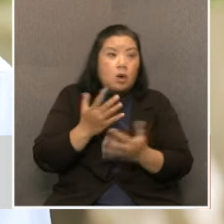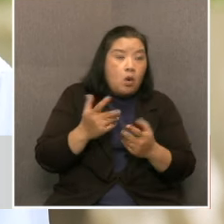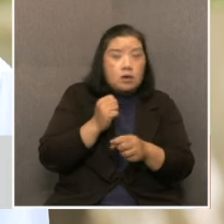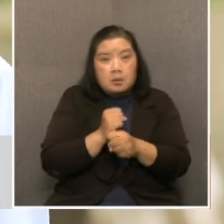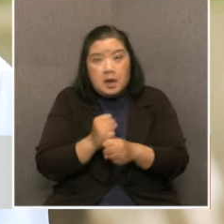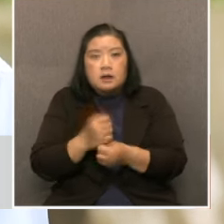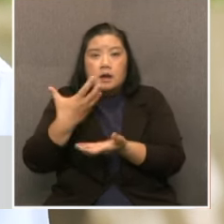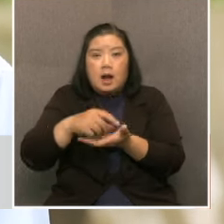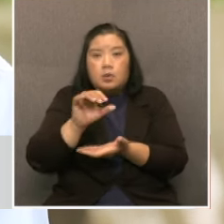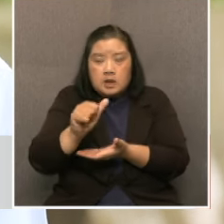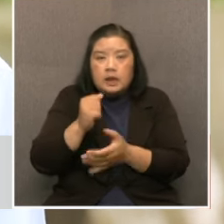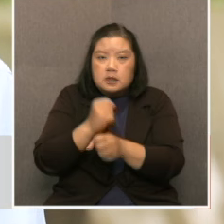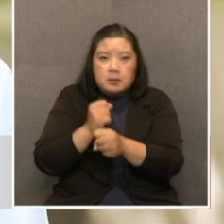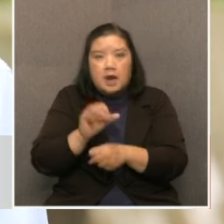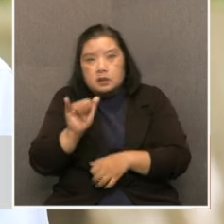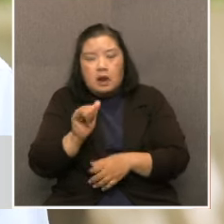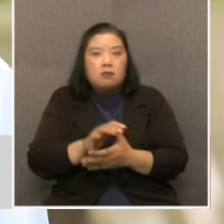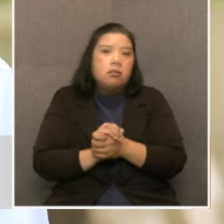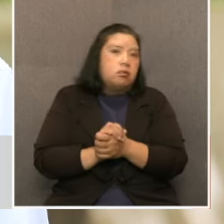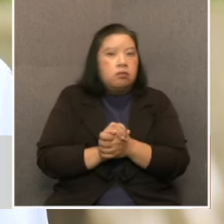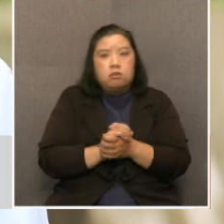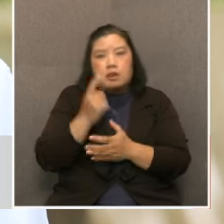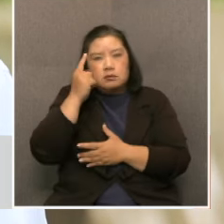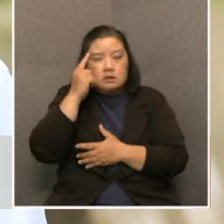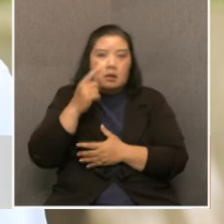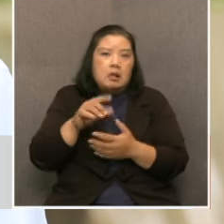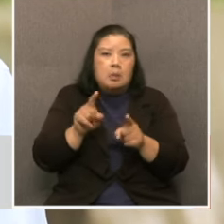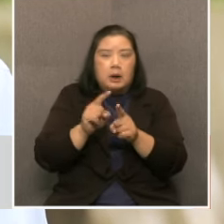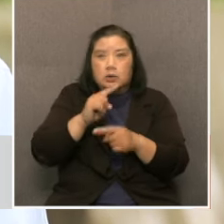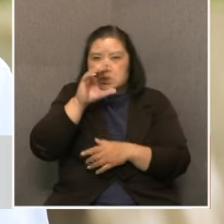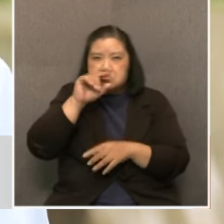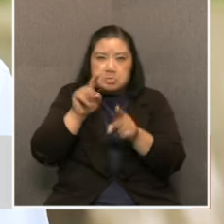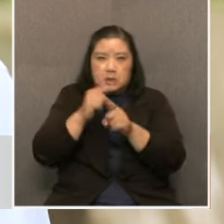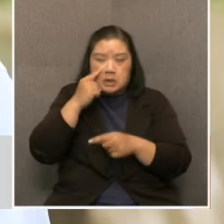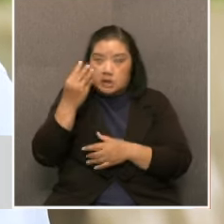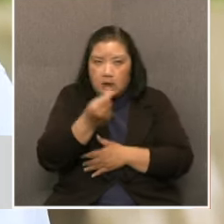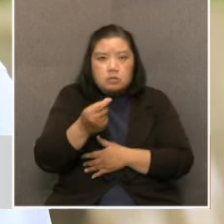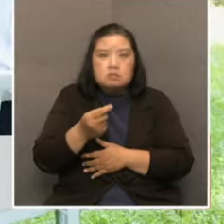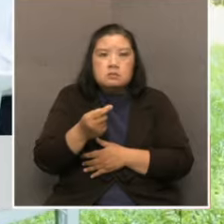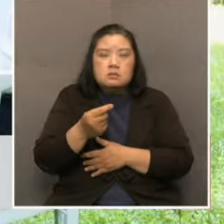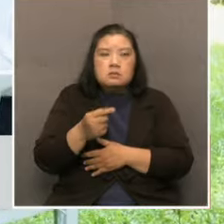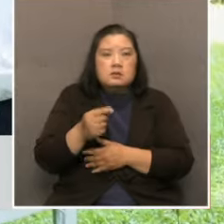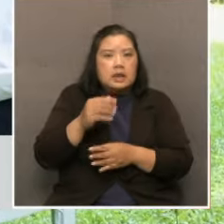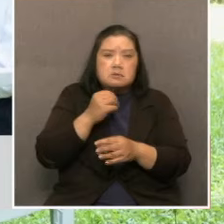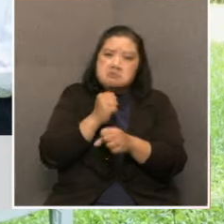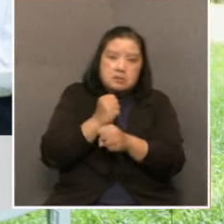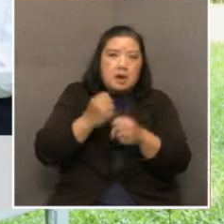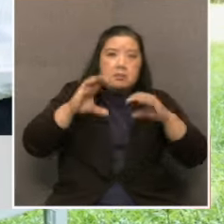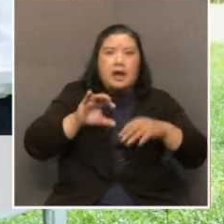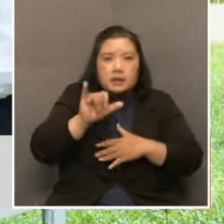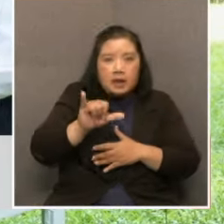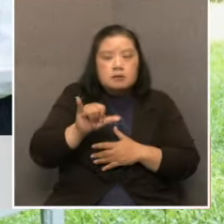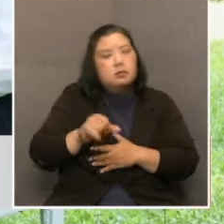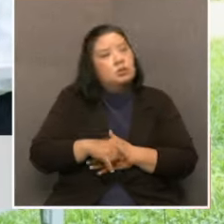วก็มันก็อาจจะกลายเป็นว่าเรามองไปเร็วไปนะครับเพียงแต่ว่าใครที่จะเข้ามาบริหารประเทศช่ว